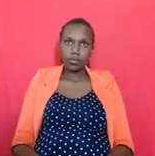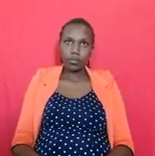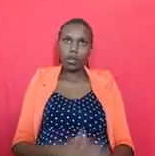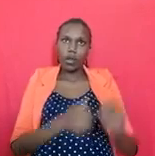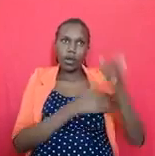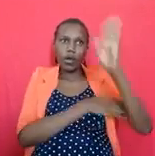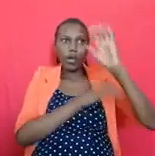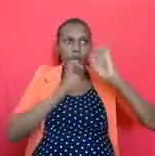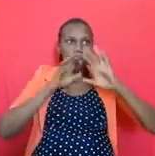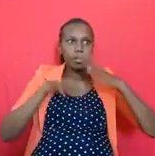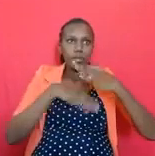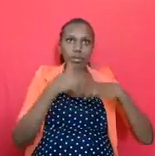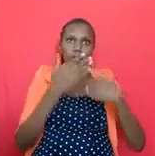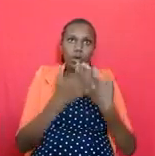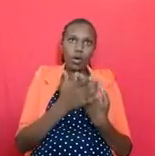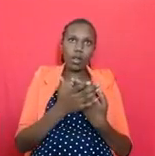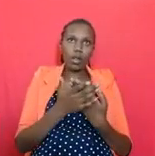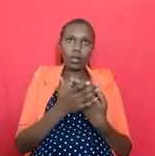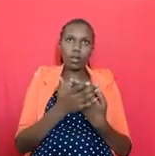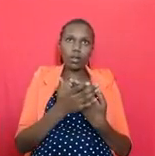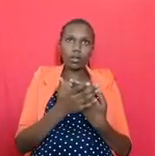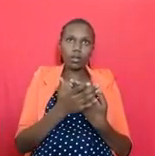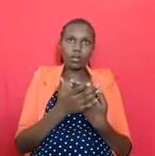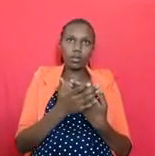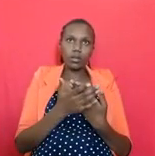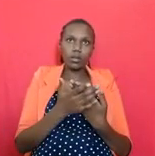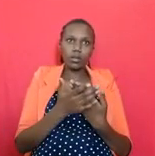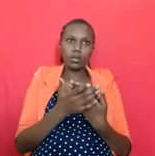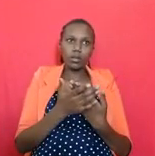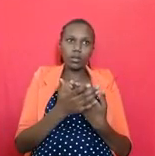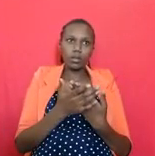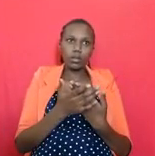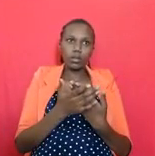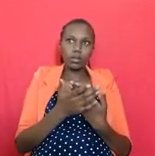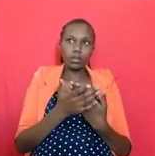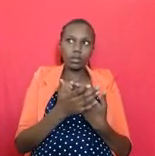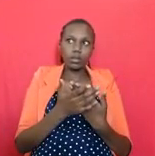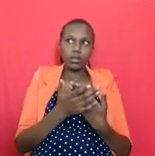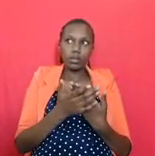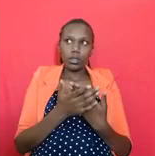Gaya muradime muno, aduguitha mugu wajai tigetia kuota,